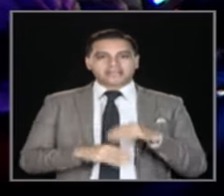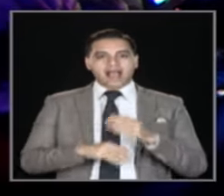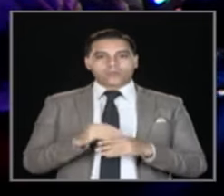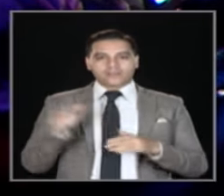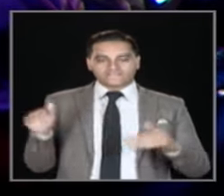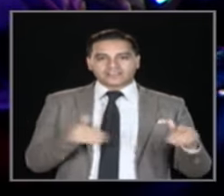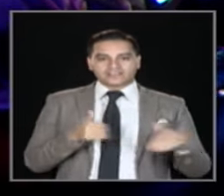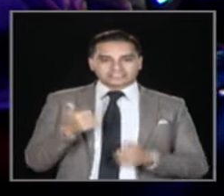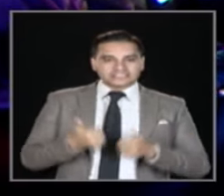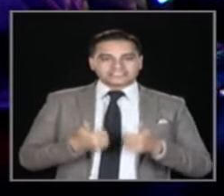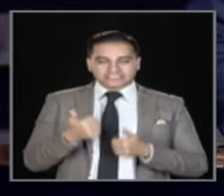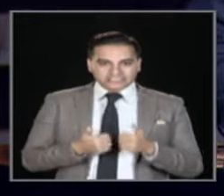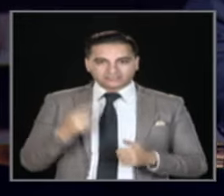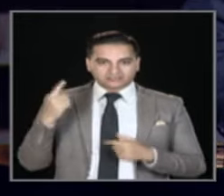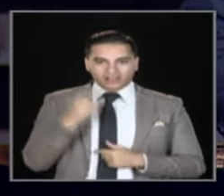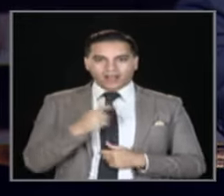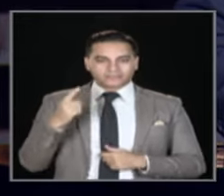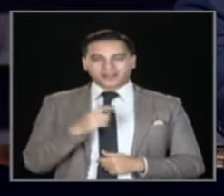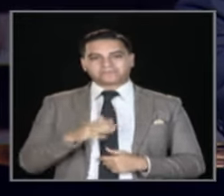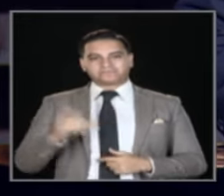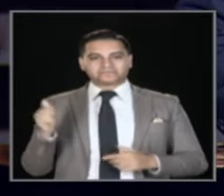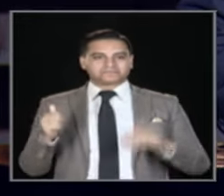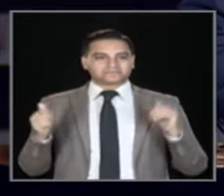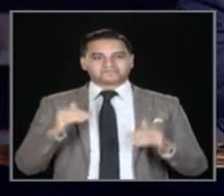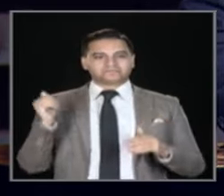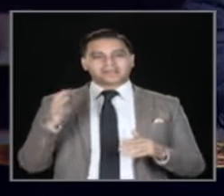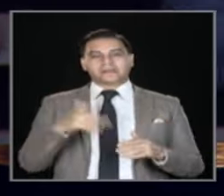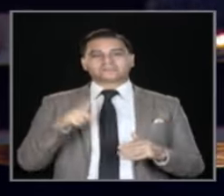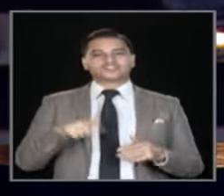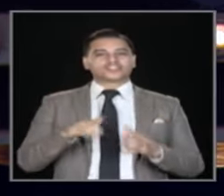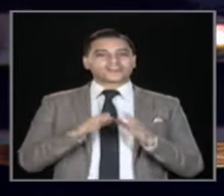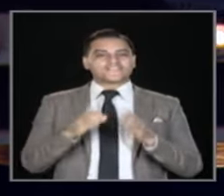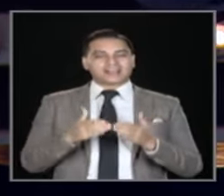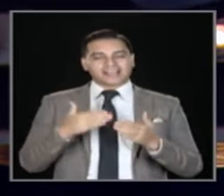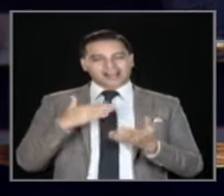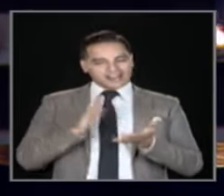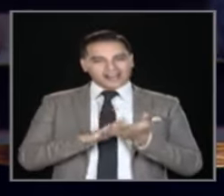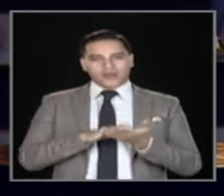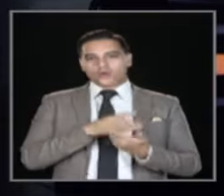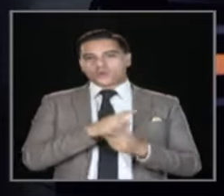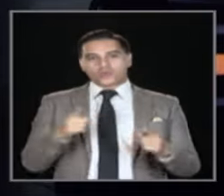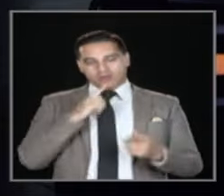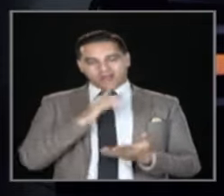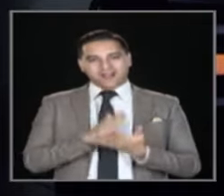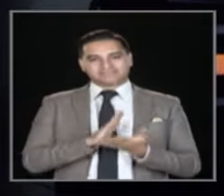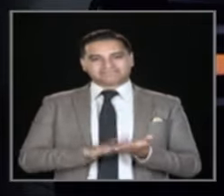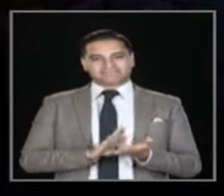سؤال في الموسم. عشان كده انا عايز احيي ال 16 فريق اللي شاركوا معانا، هم دول ابطال الموسم الحقيقي.